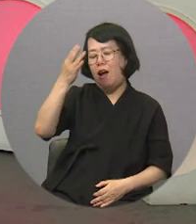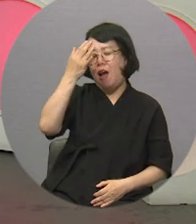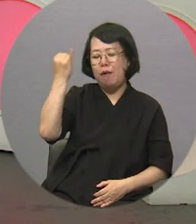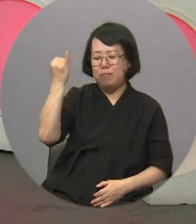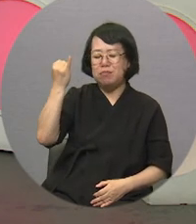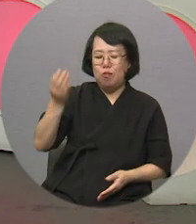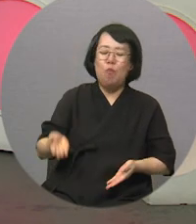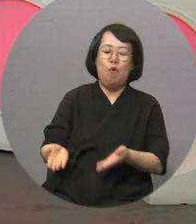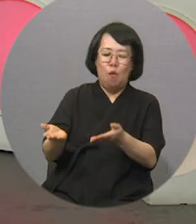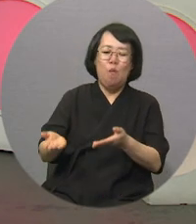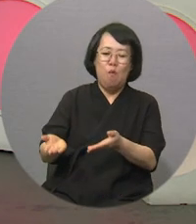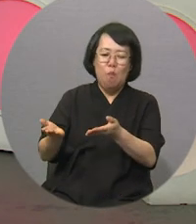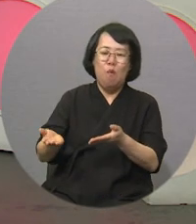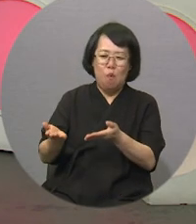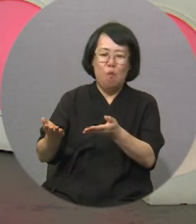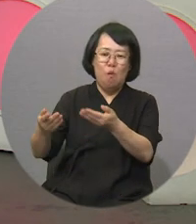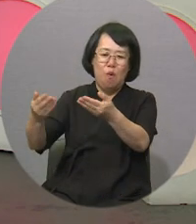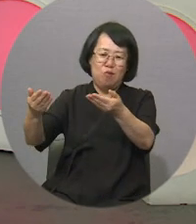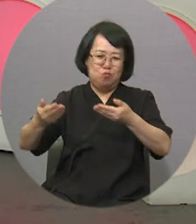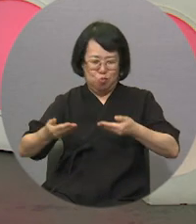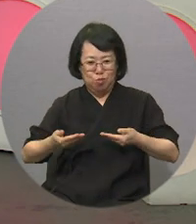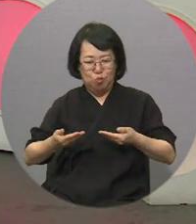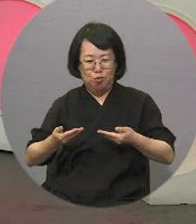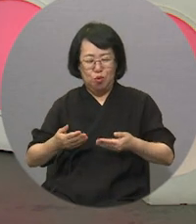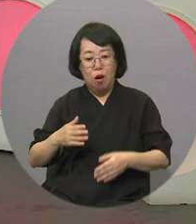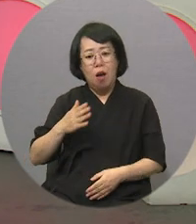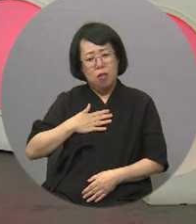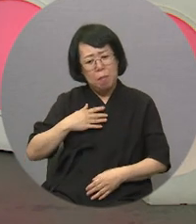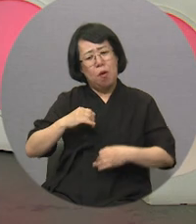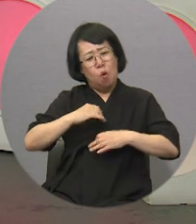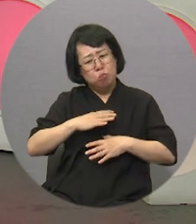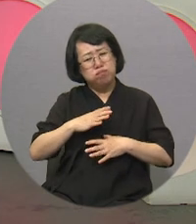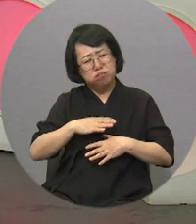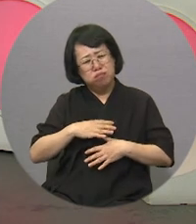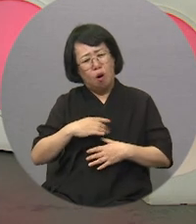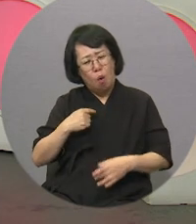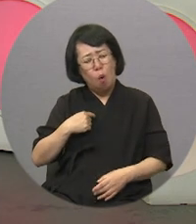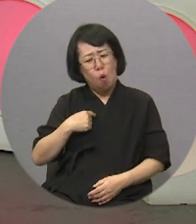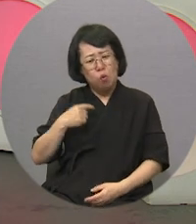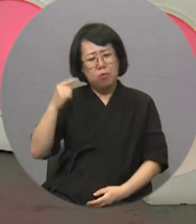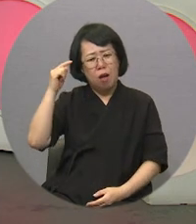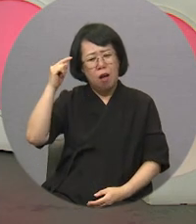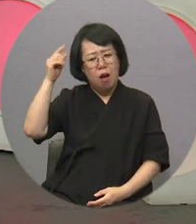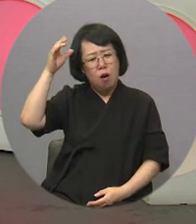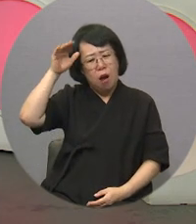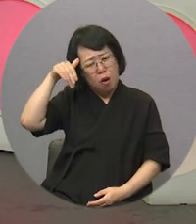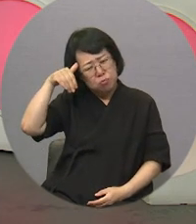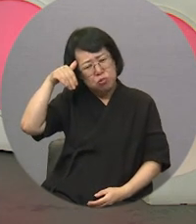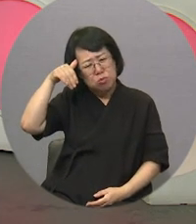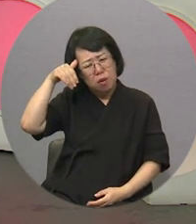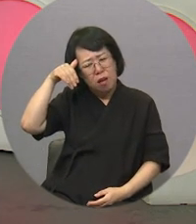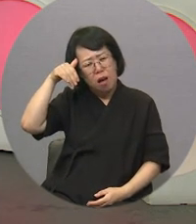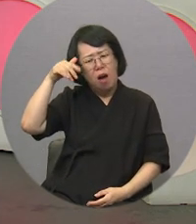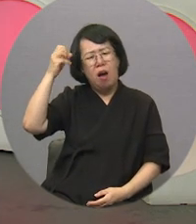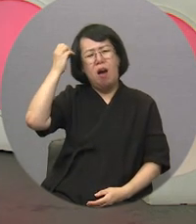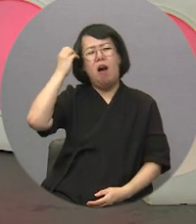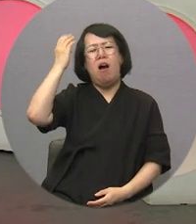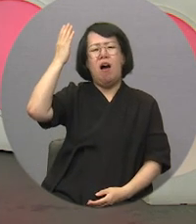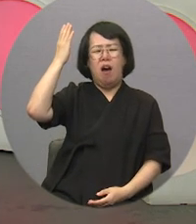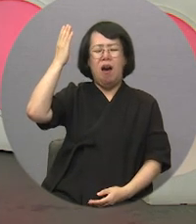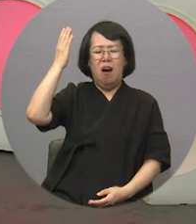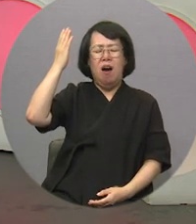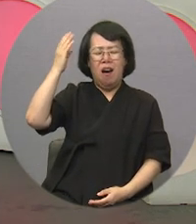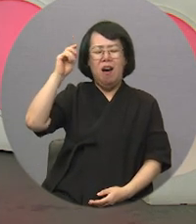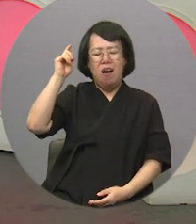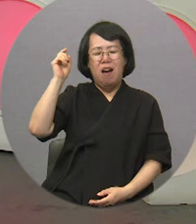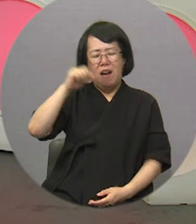할머니가 결국에 나도 잊어버릴까봐 무서웠고 매번 할머니한테 기억하기를 강요했었는데,